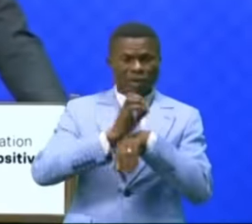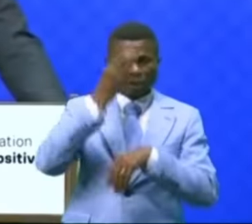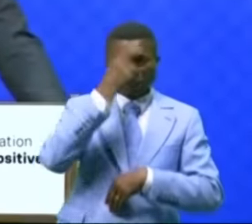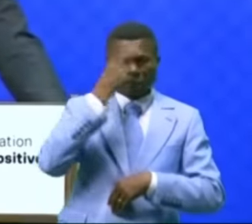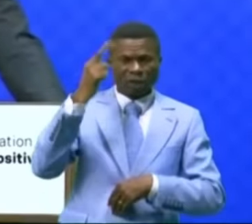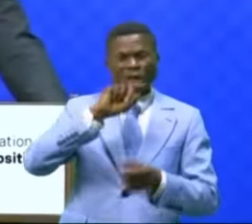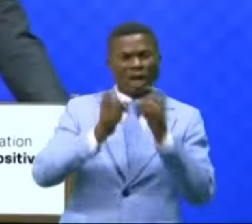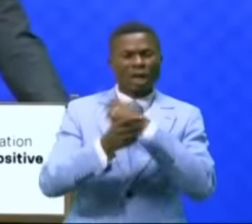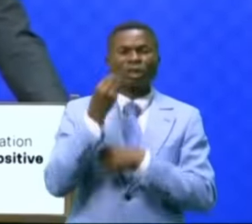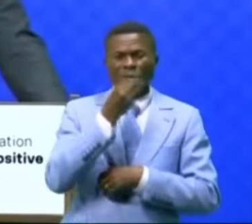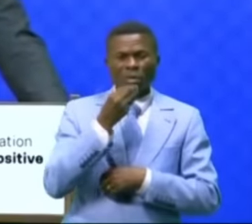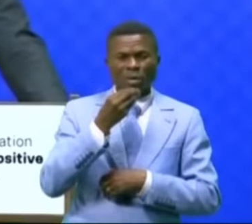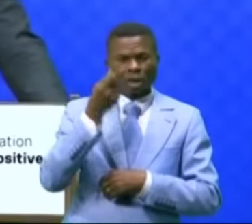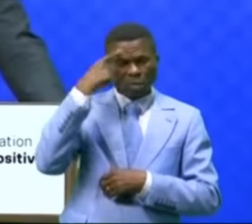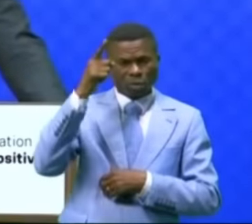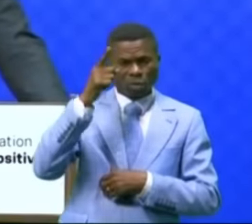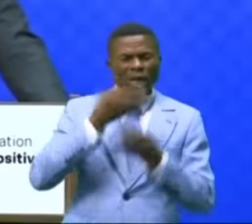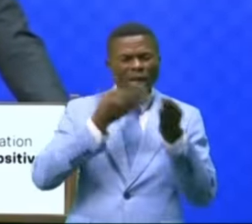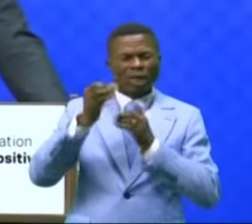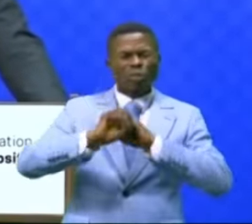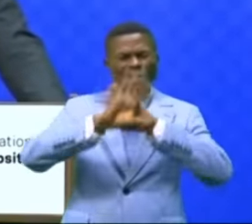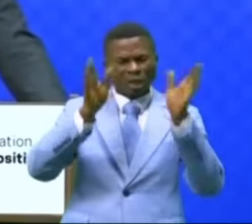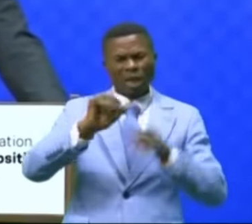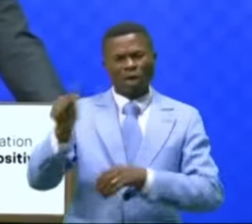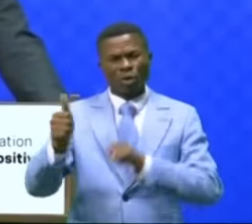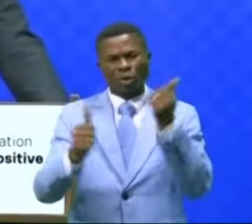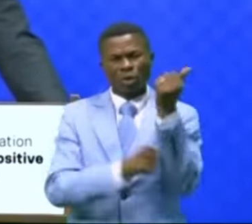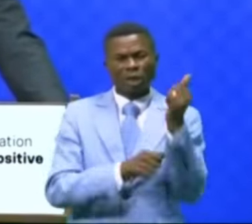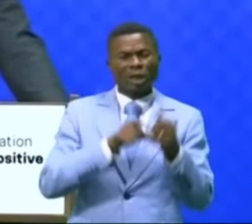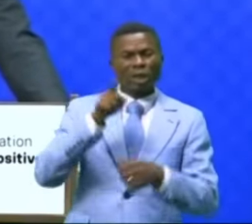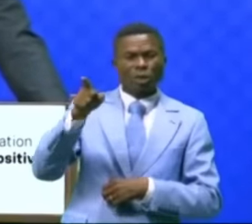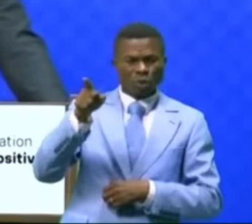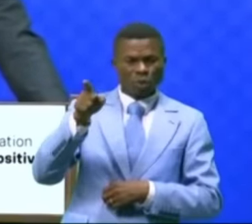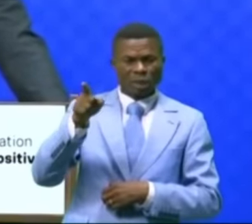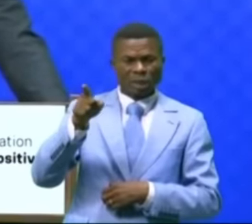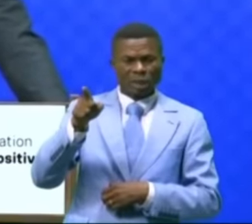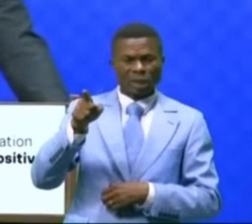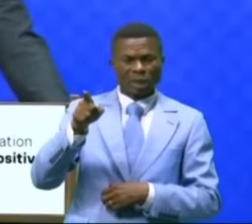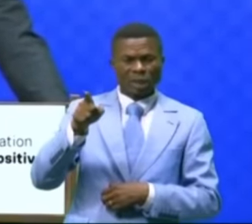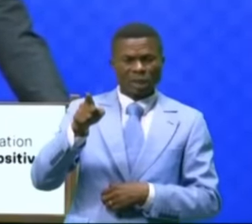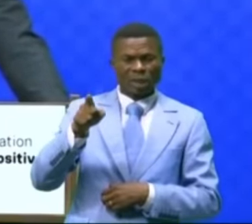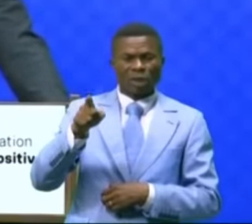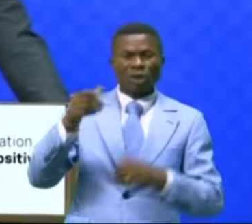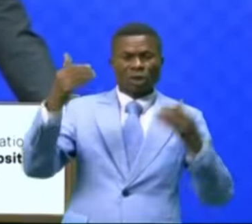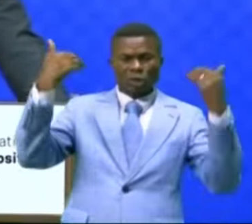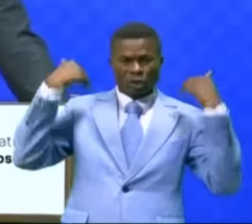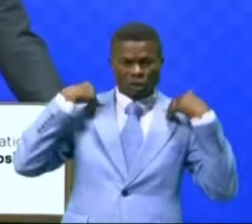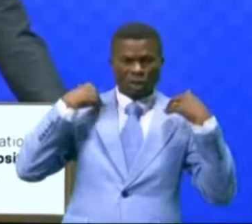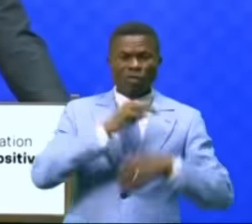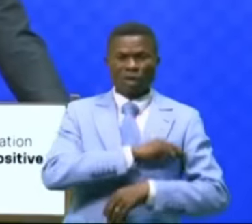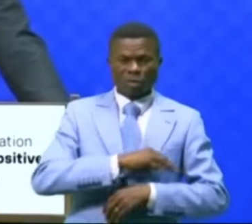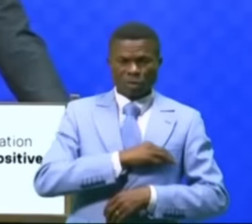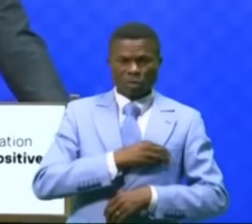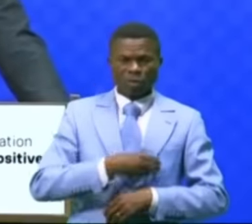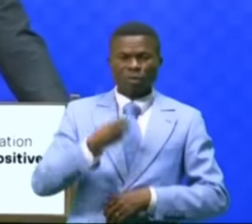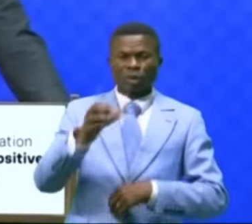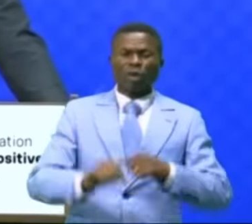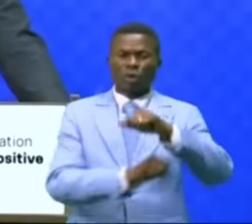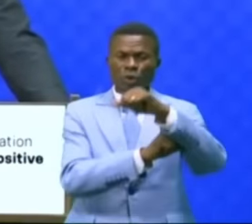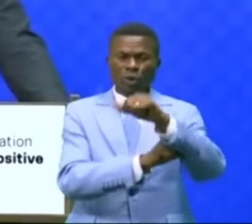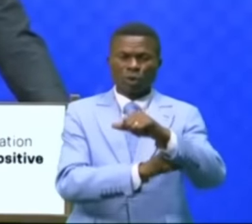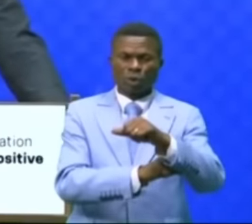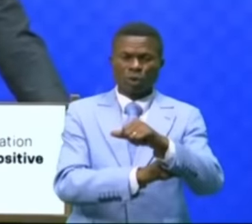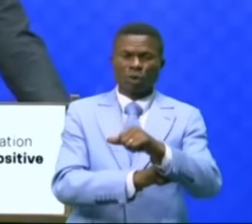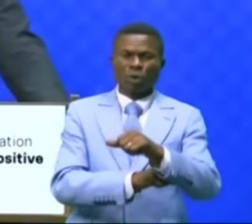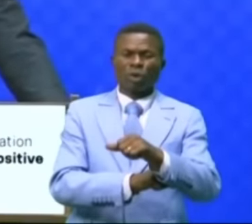ne pas laisser penser à d'autres que lui serait l'auteur moral où il donnerait un soutien, une caution